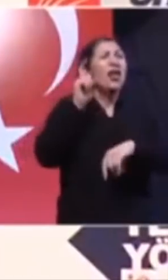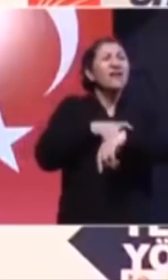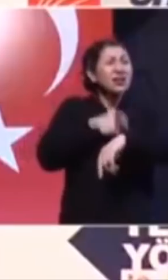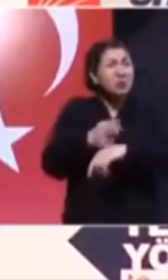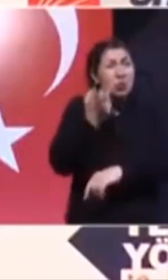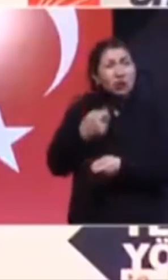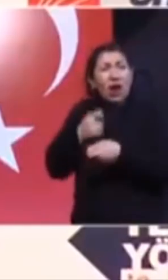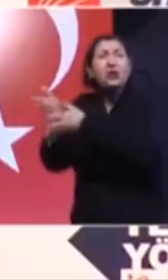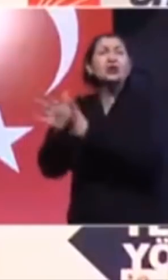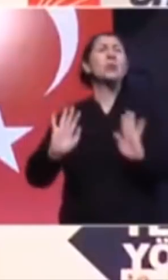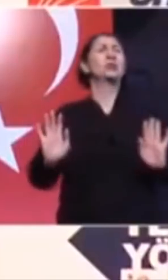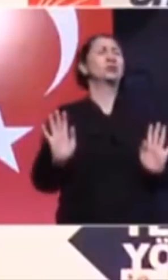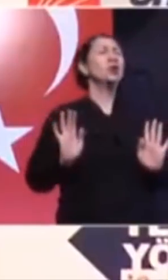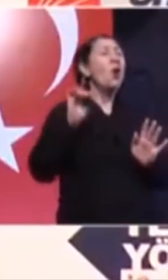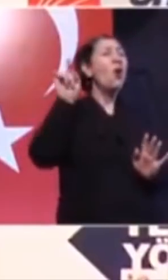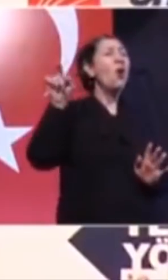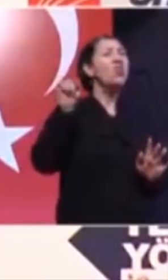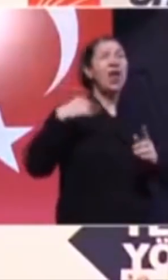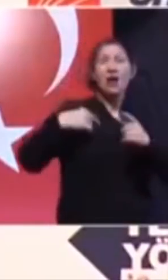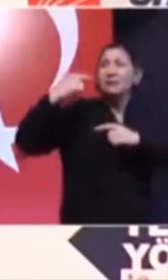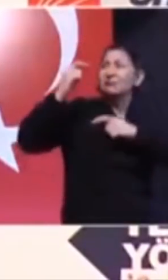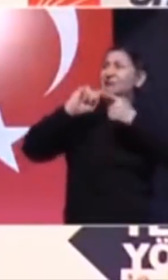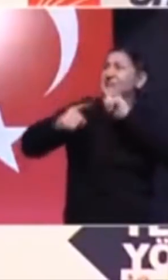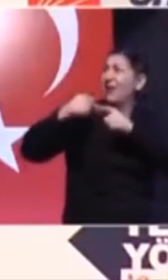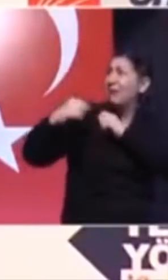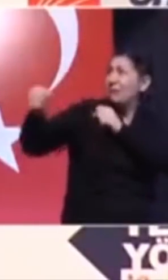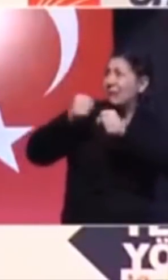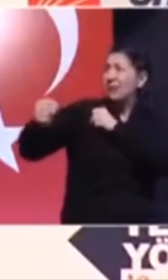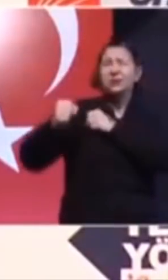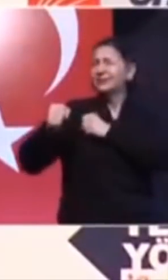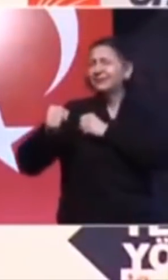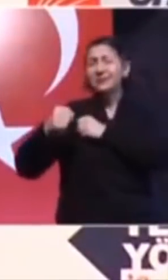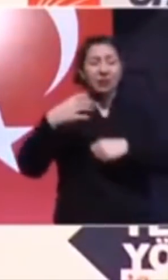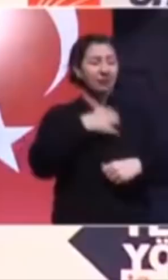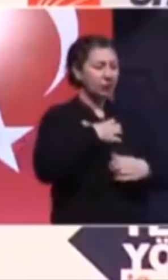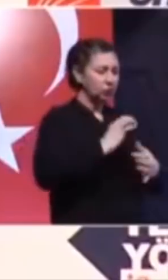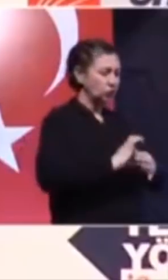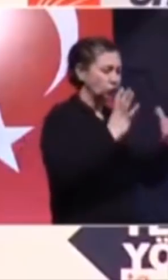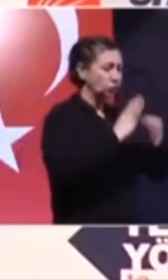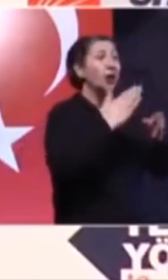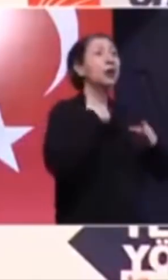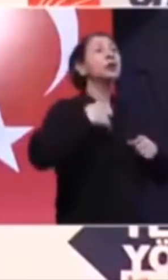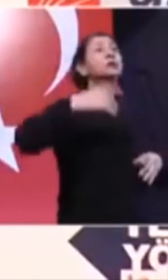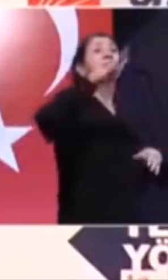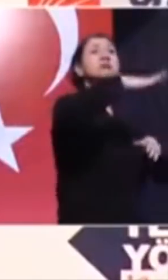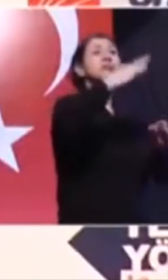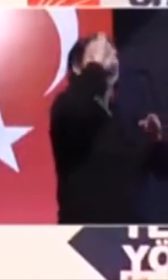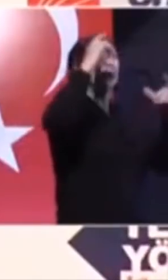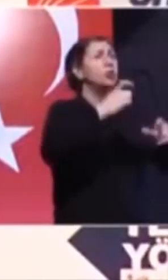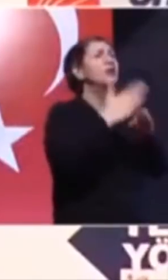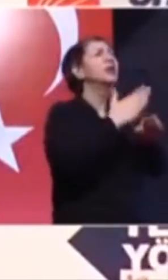asla harcamıyoruz. Onlarla polemik yapmak yerine kendi çözümlerimizi vatandaşlarımıza